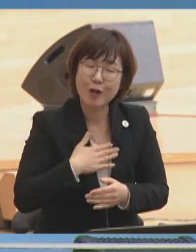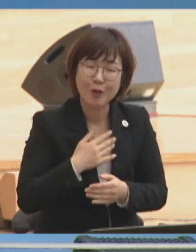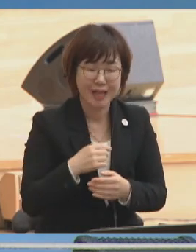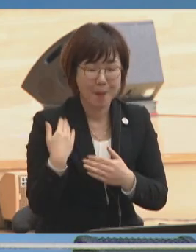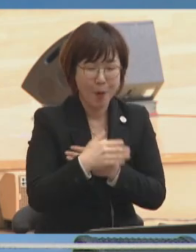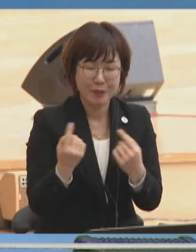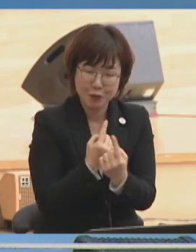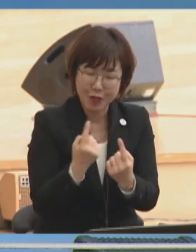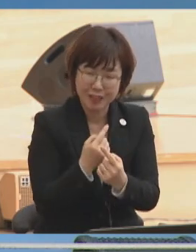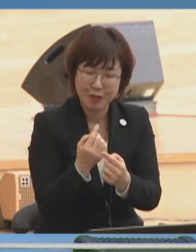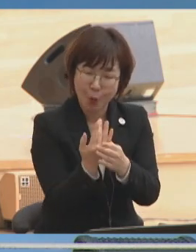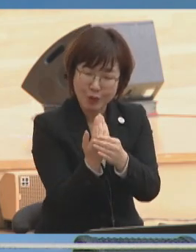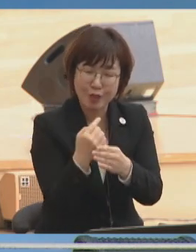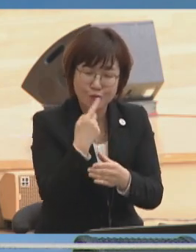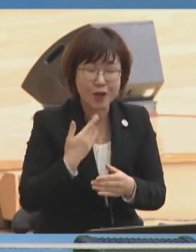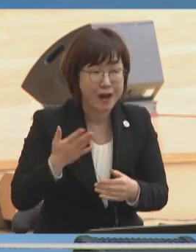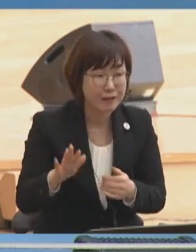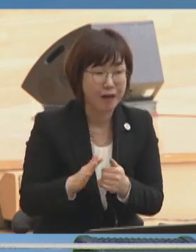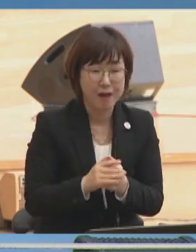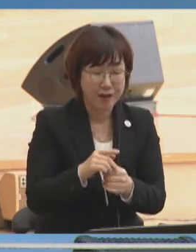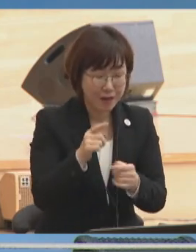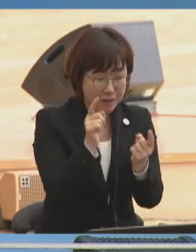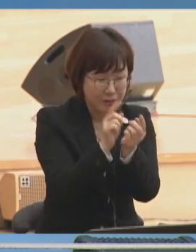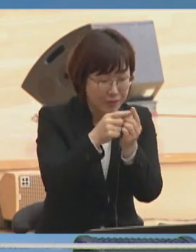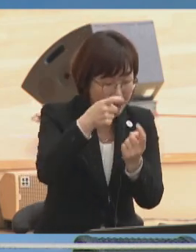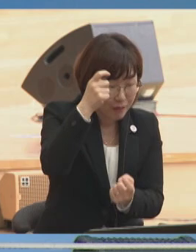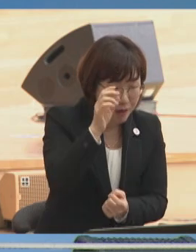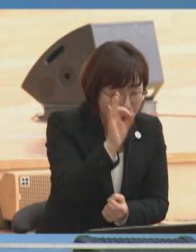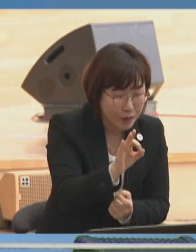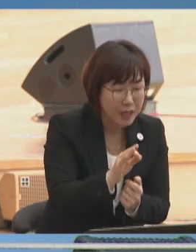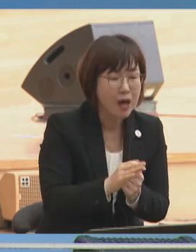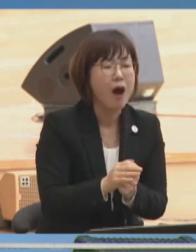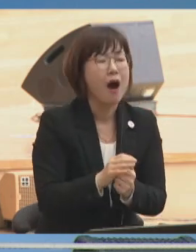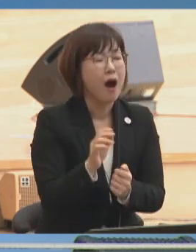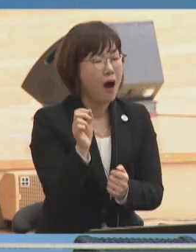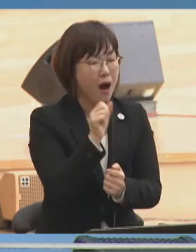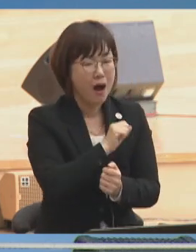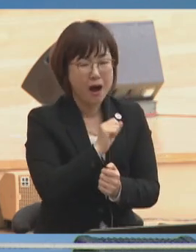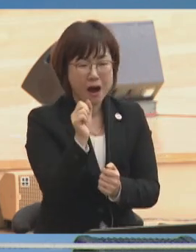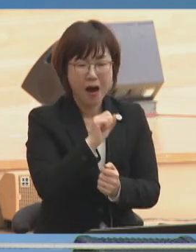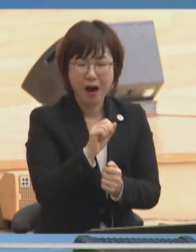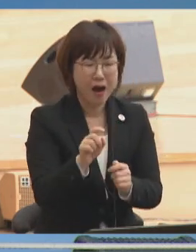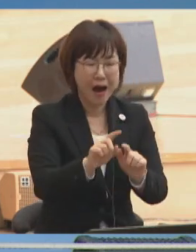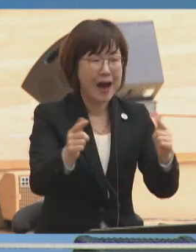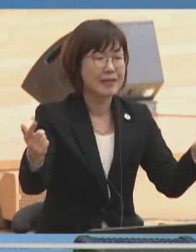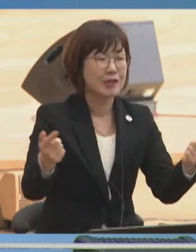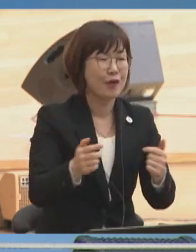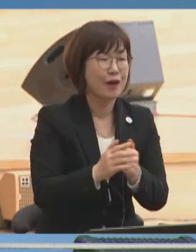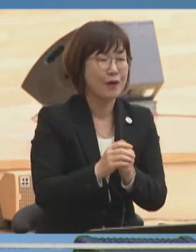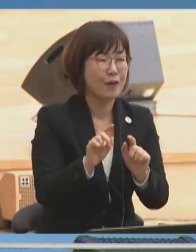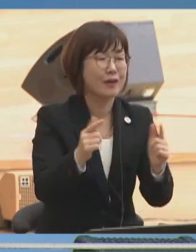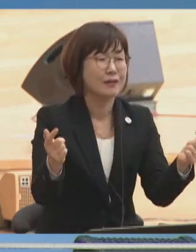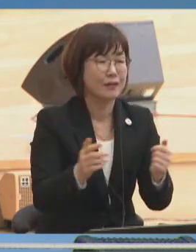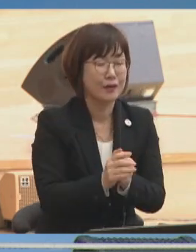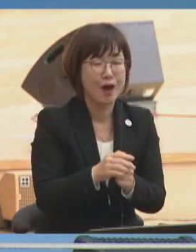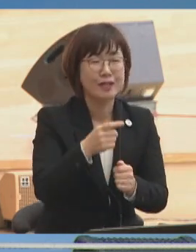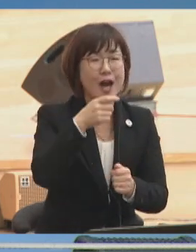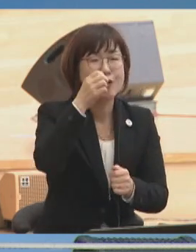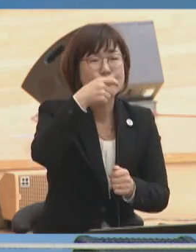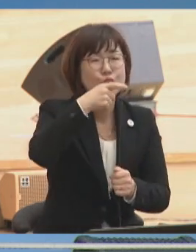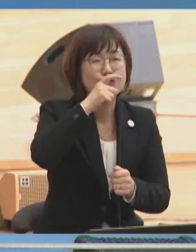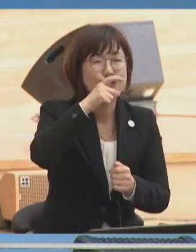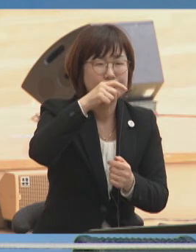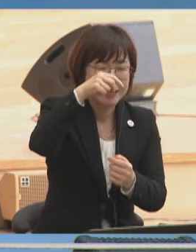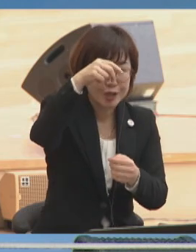알고 거기다가 민간 신앙이 더해져서 그런 줄 알았지. 저 그게 아닐 줄 누가 알았겠어요. 그게 물 저장 탱크